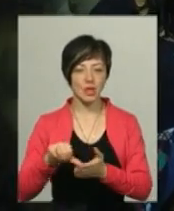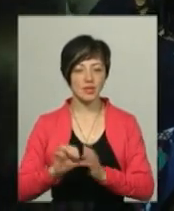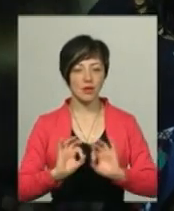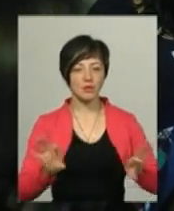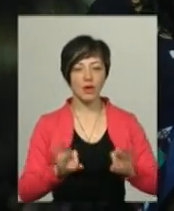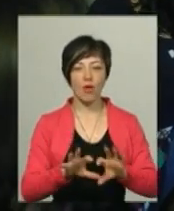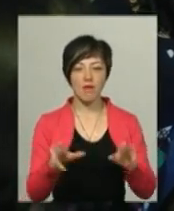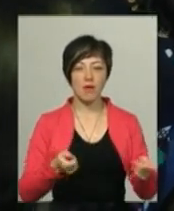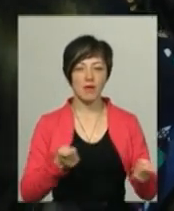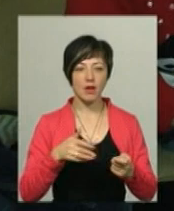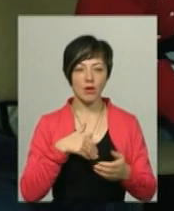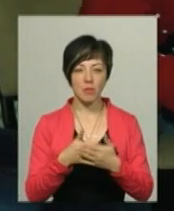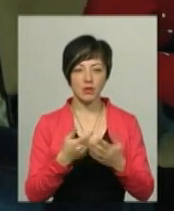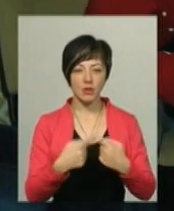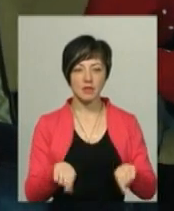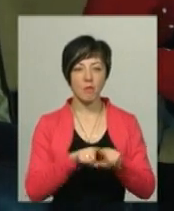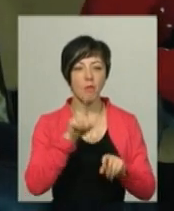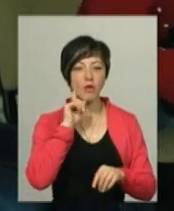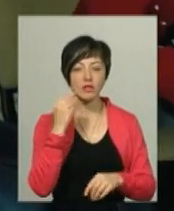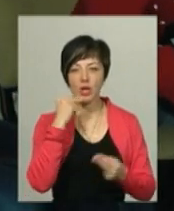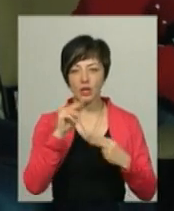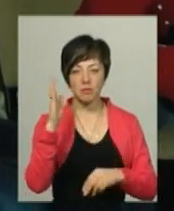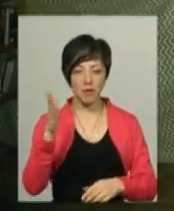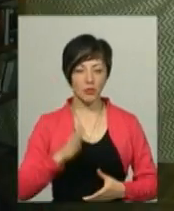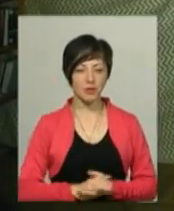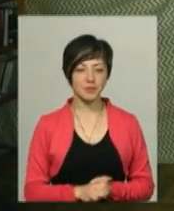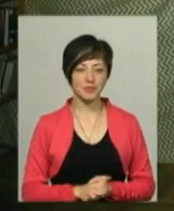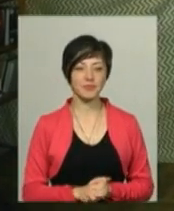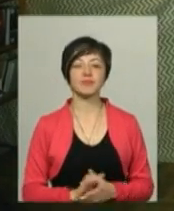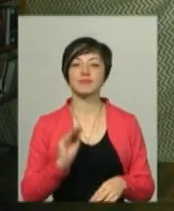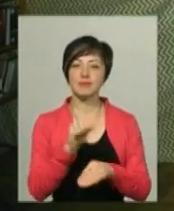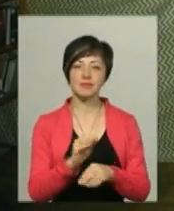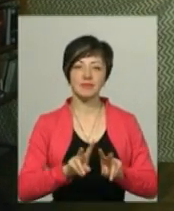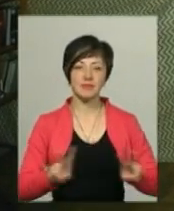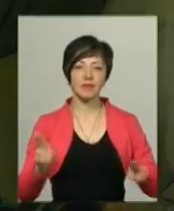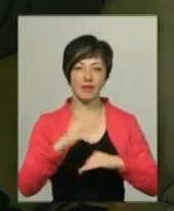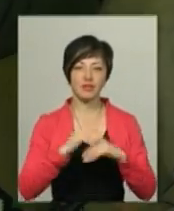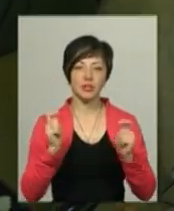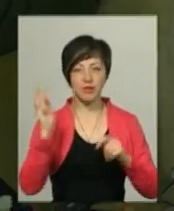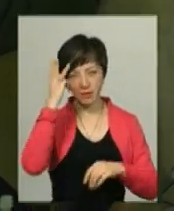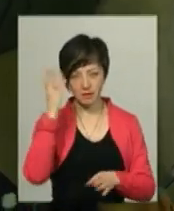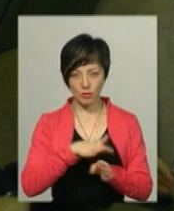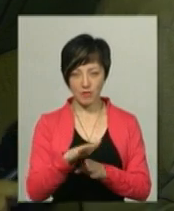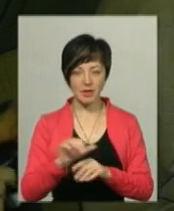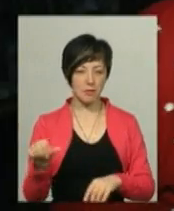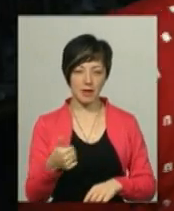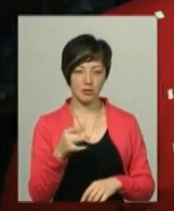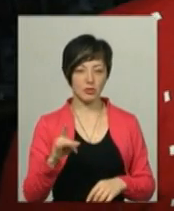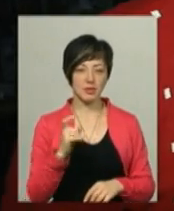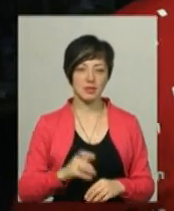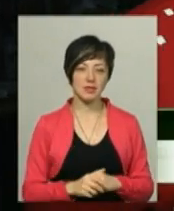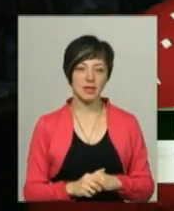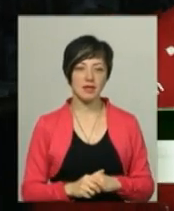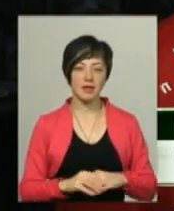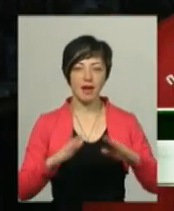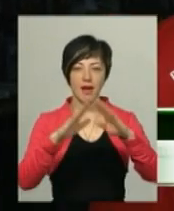розповідає голова правління громадської організації «Молодь за краще майбутнє» Владислав Грибенюк. Та додає, подібна вечірка у Хмельницькому відбувається вперше.